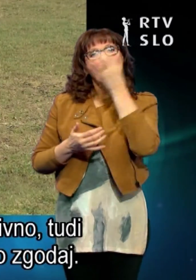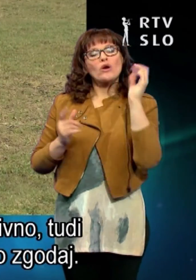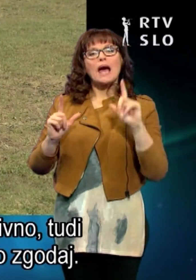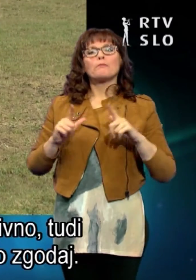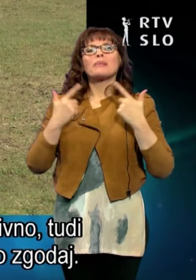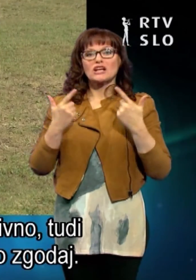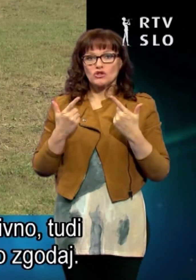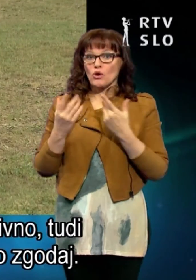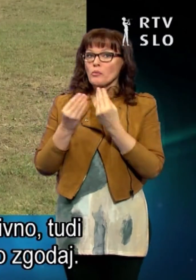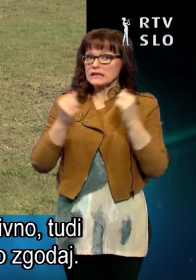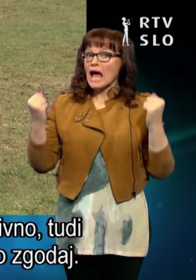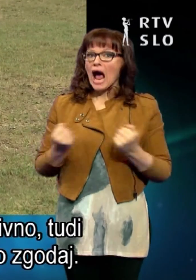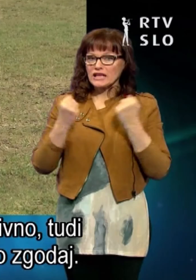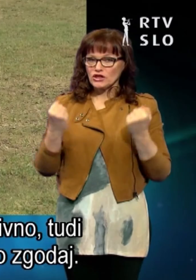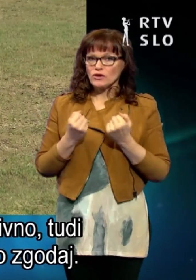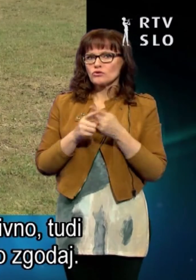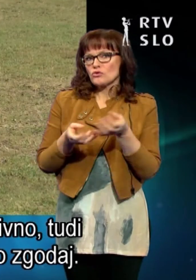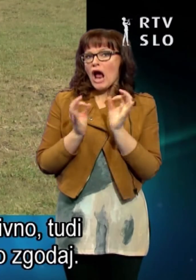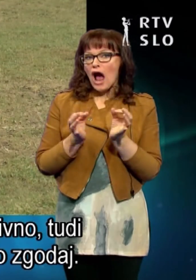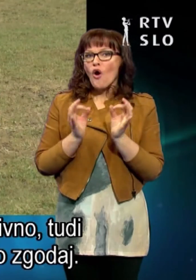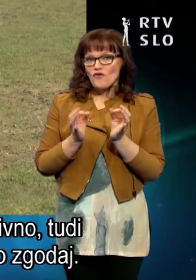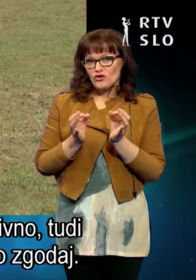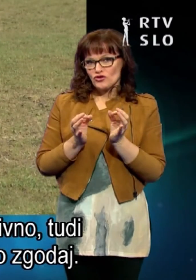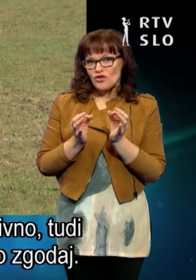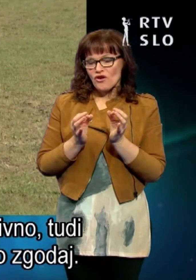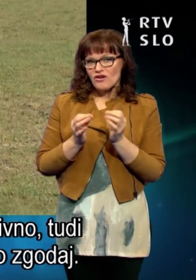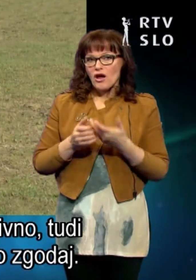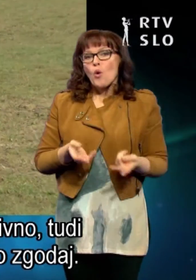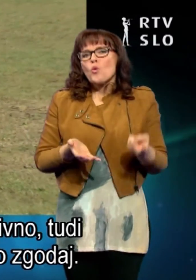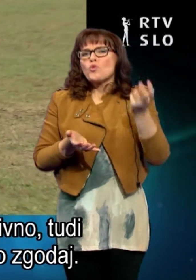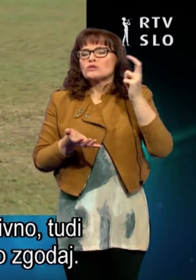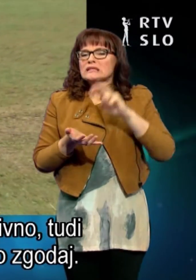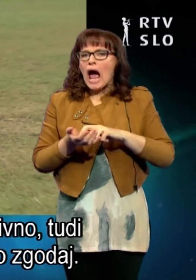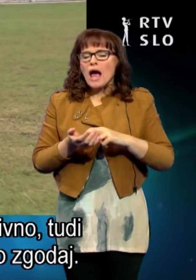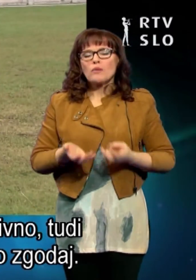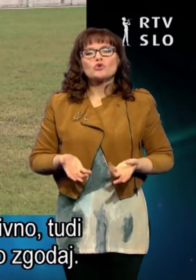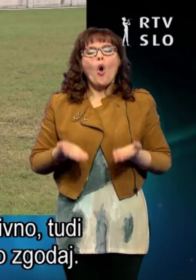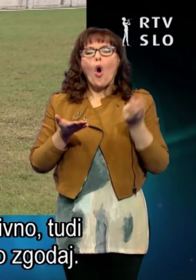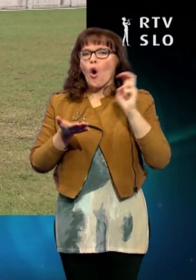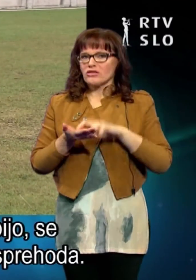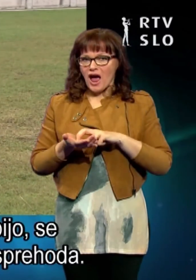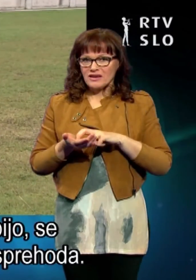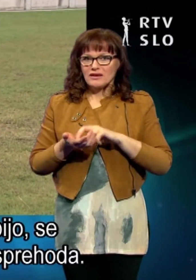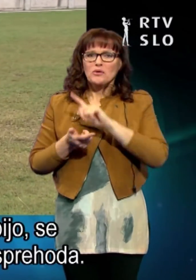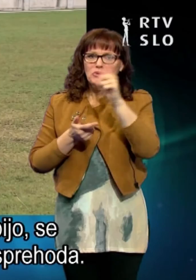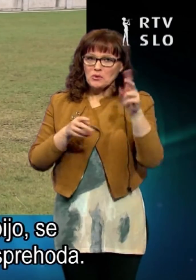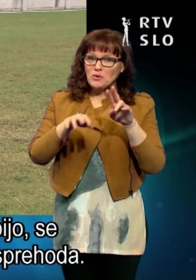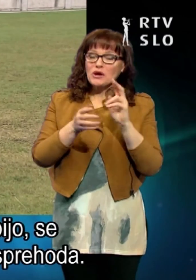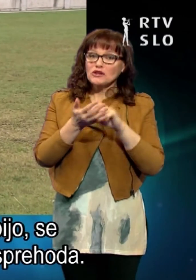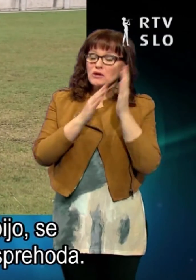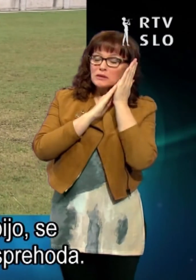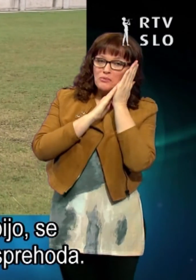preživljam precej aktivno, tudi kakovostno, vstajam zelo zgodaj, medtem ko drugi še